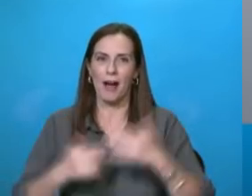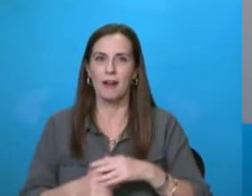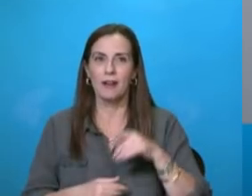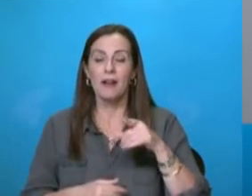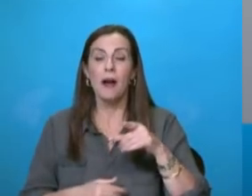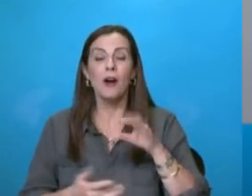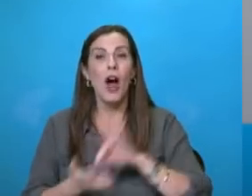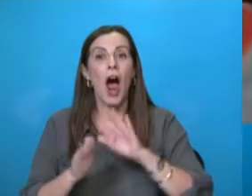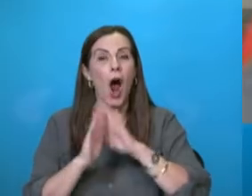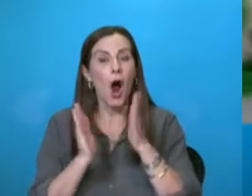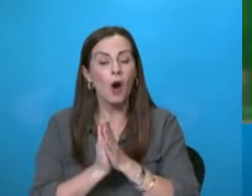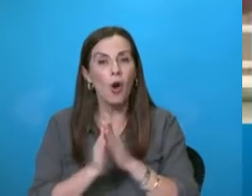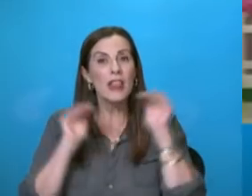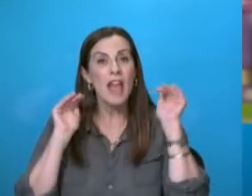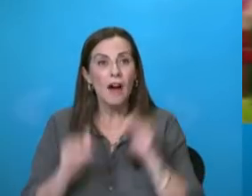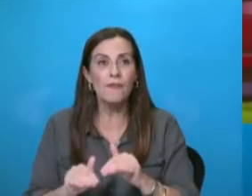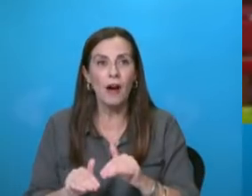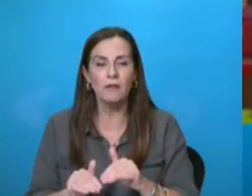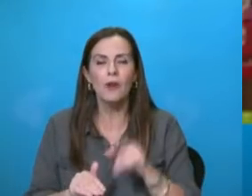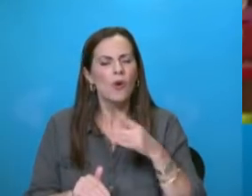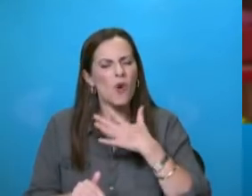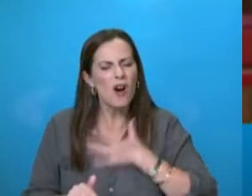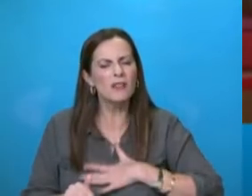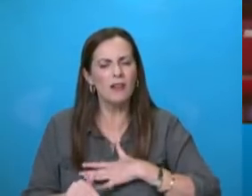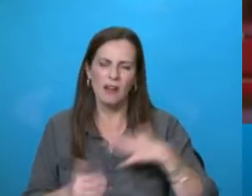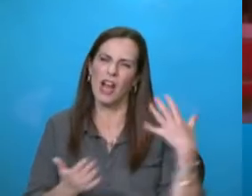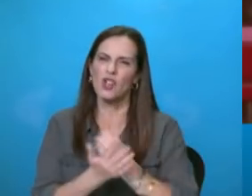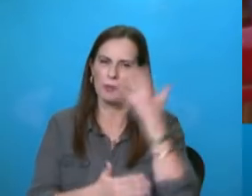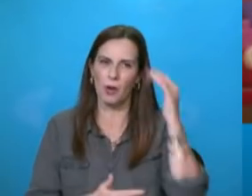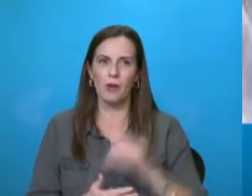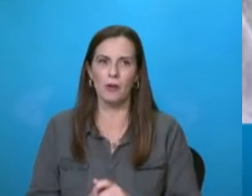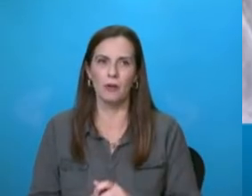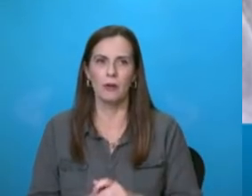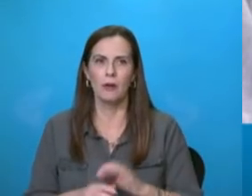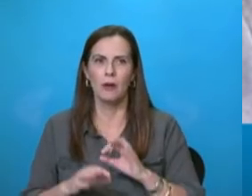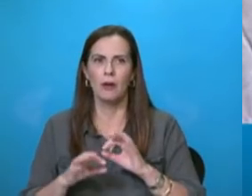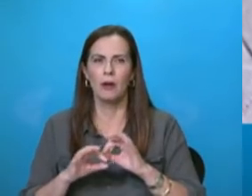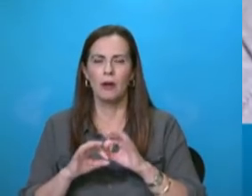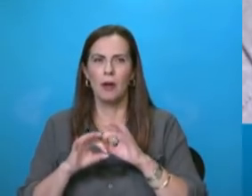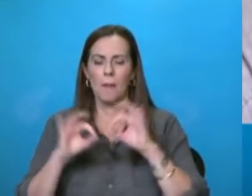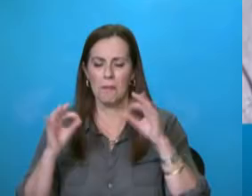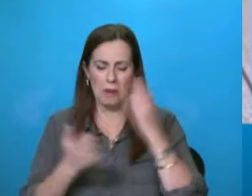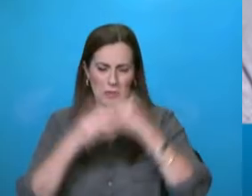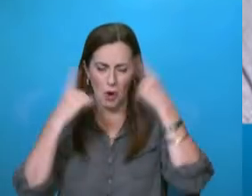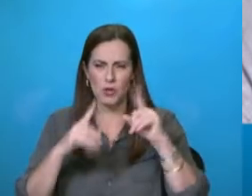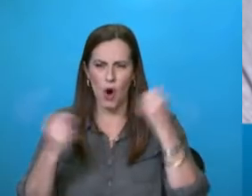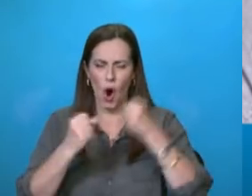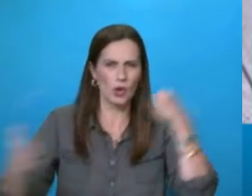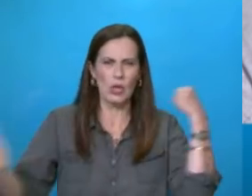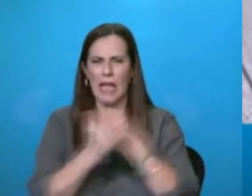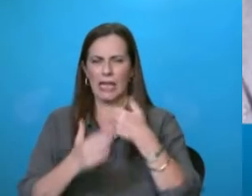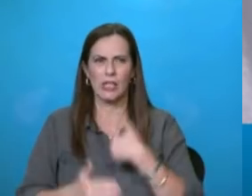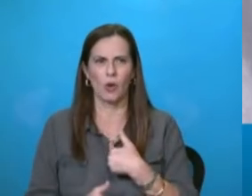הרגע שבו הכל התמוטט הוא זה שדחף אותו להגשים את החלום. באמצע יום עבודה מישהי דרסה אותי